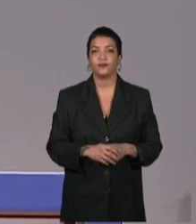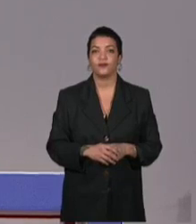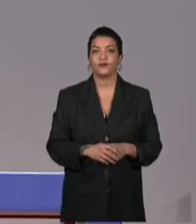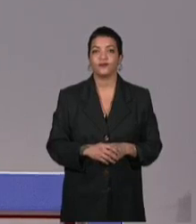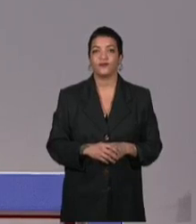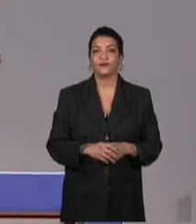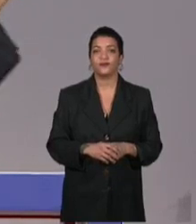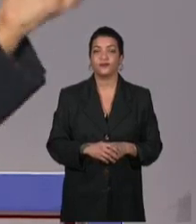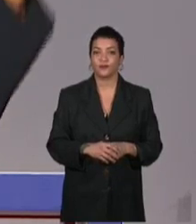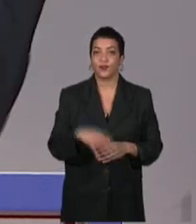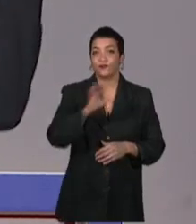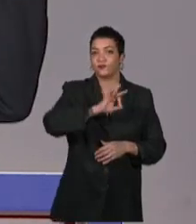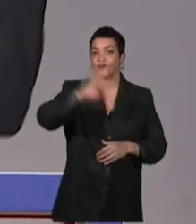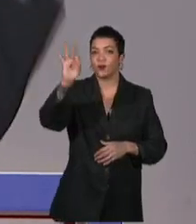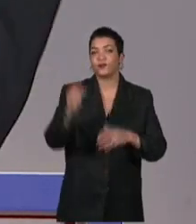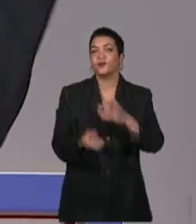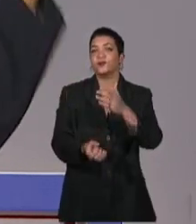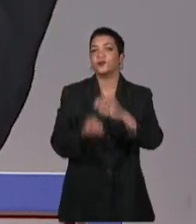Une nouvelle France